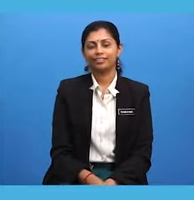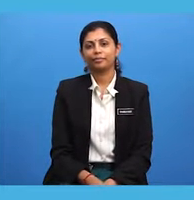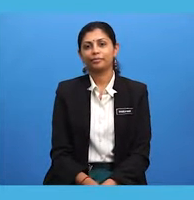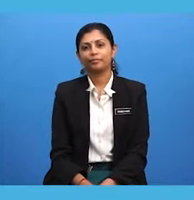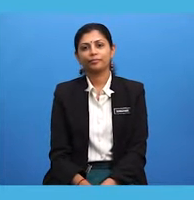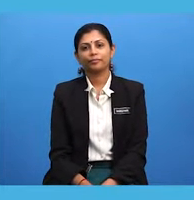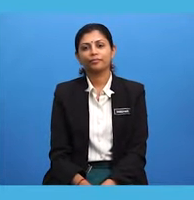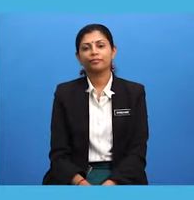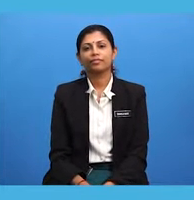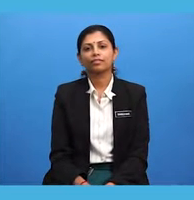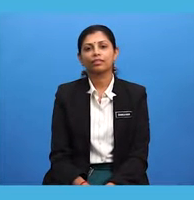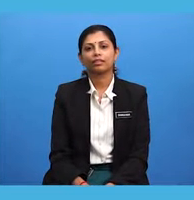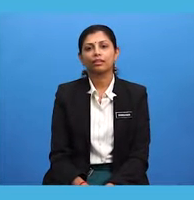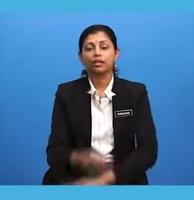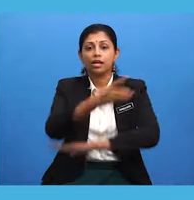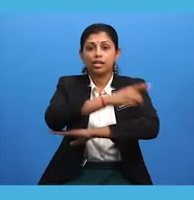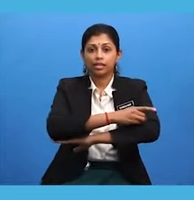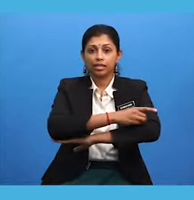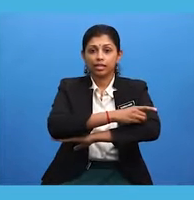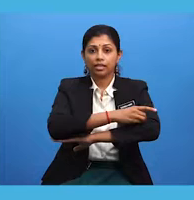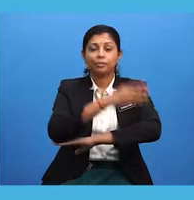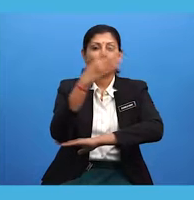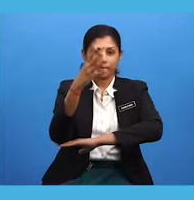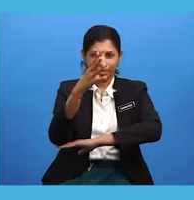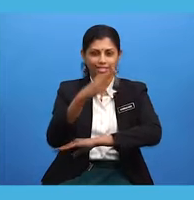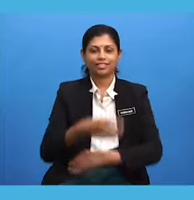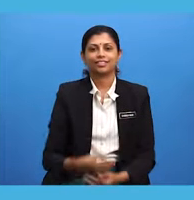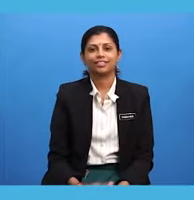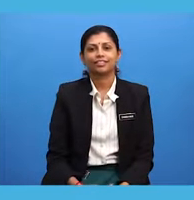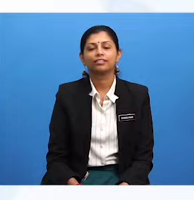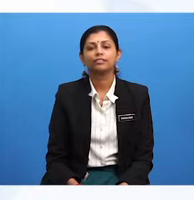ovulasi, iaitu pada hari yang ke-14.